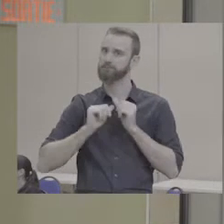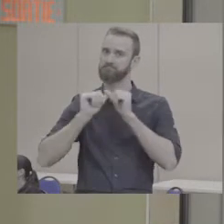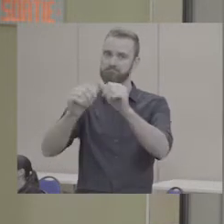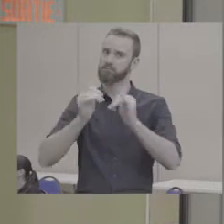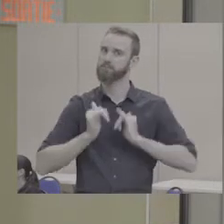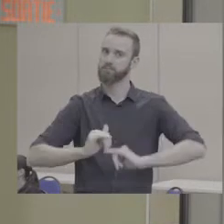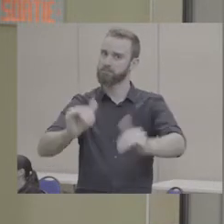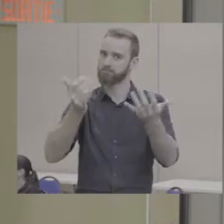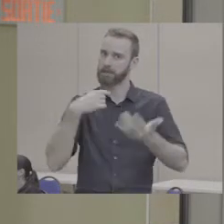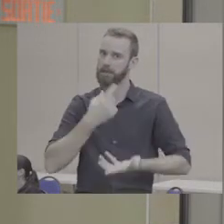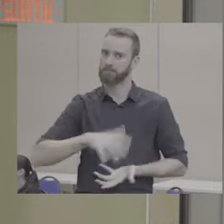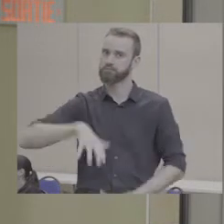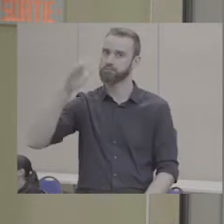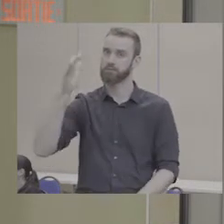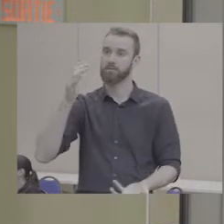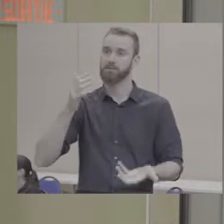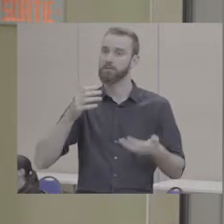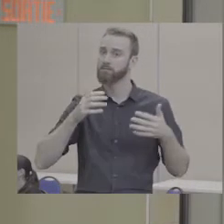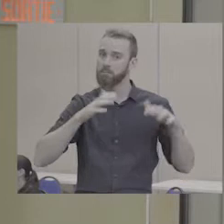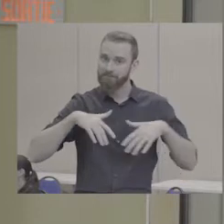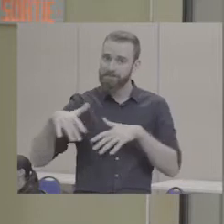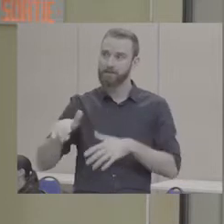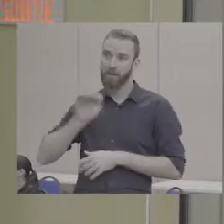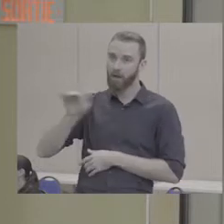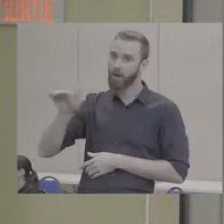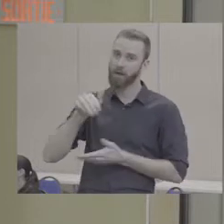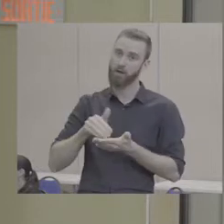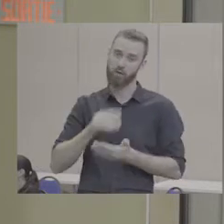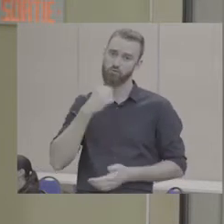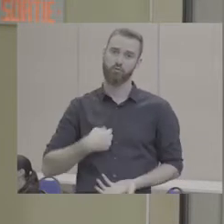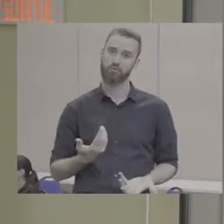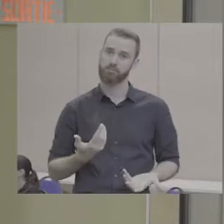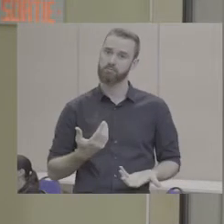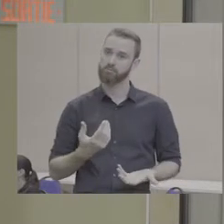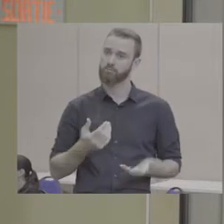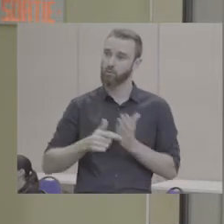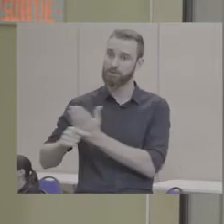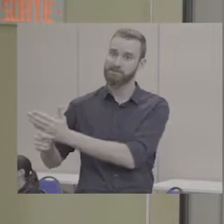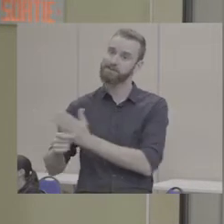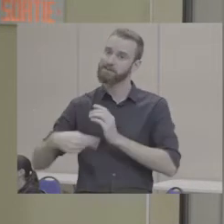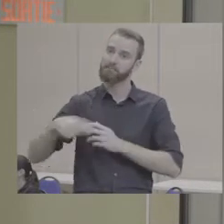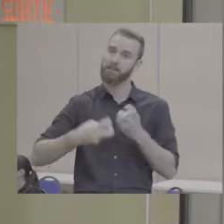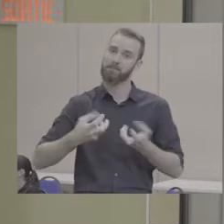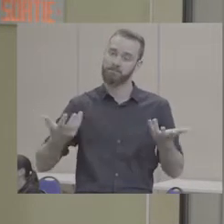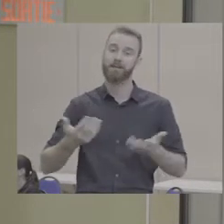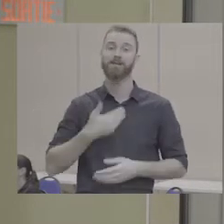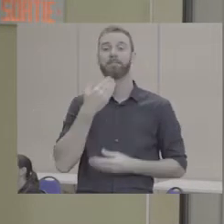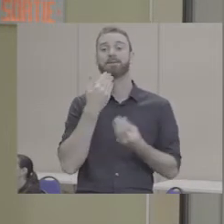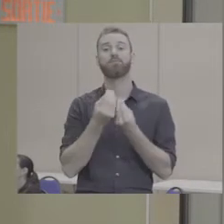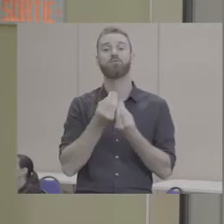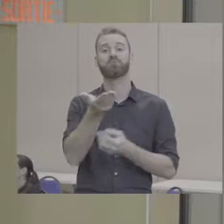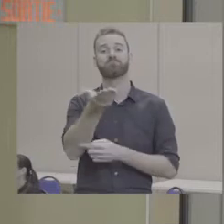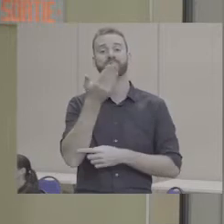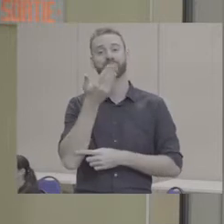longtemps. Ils n'ont pas fini avec nous autres, la coopérative. Merci, c'est tout ce que je